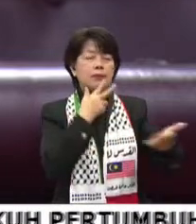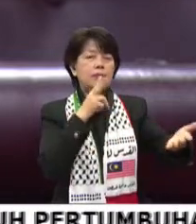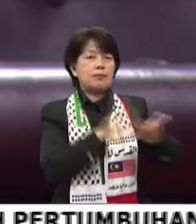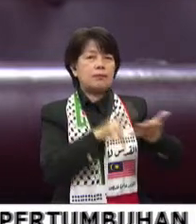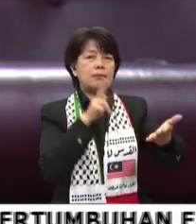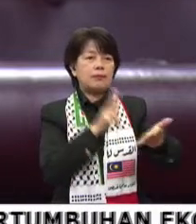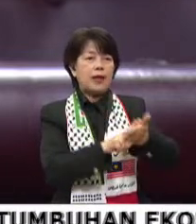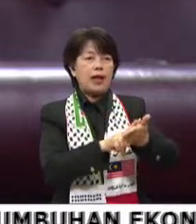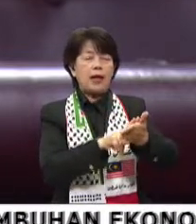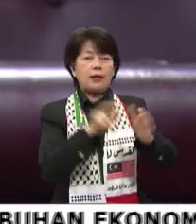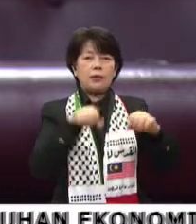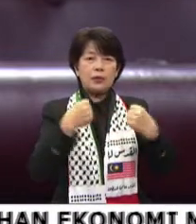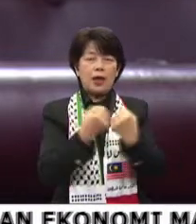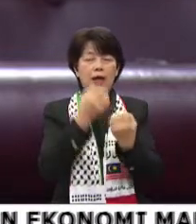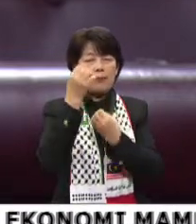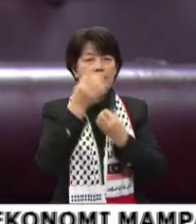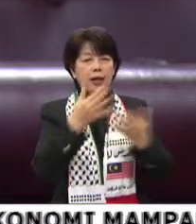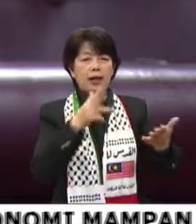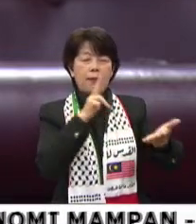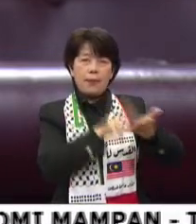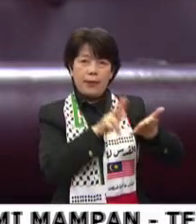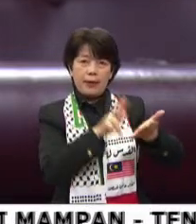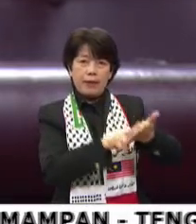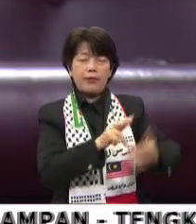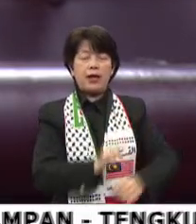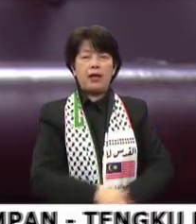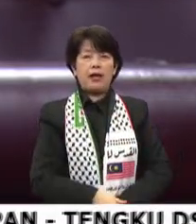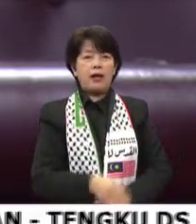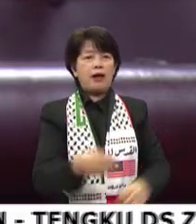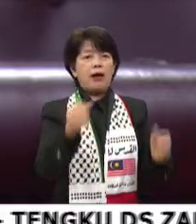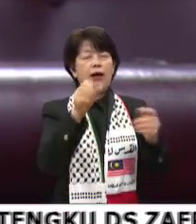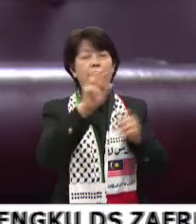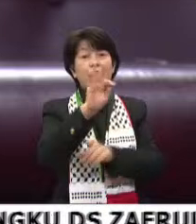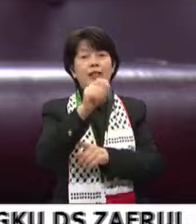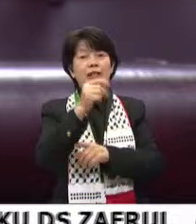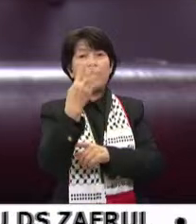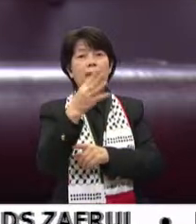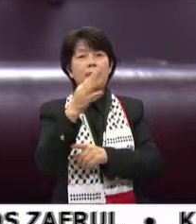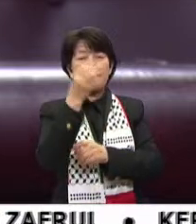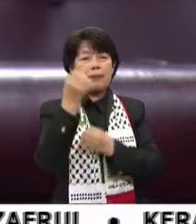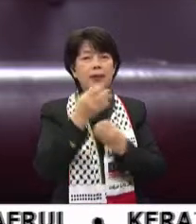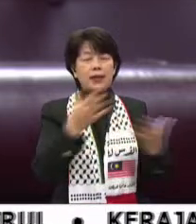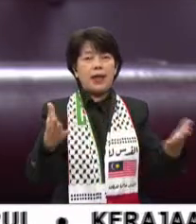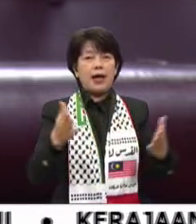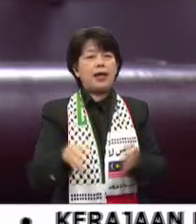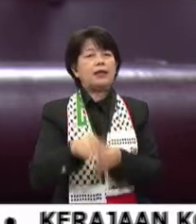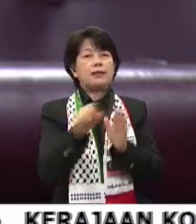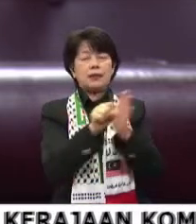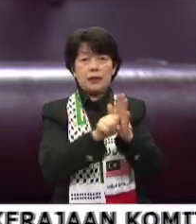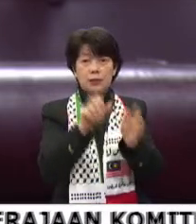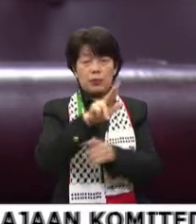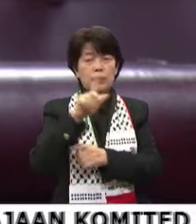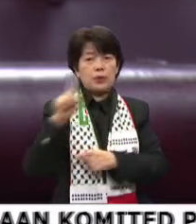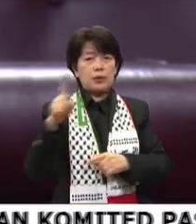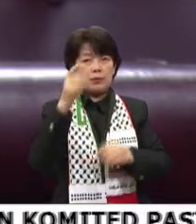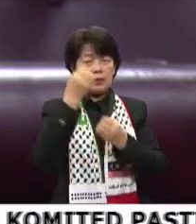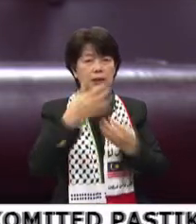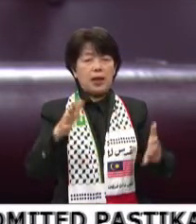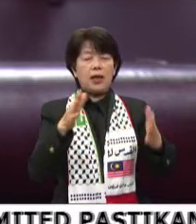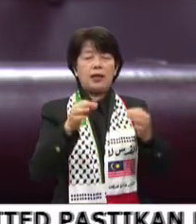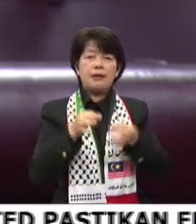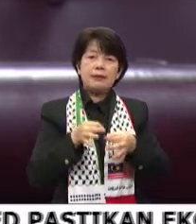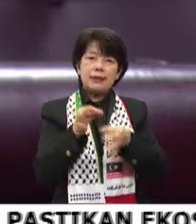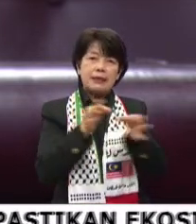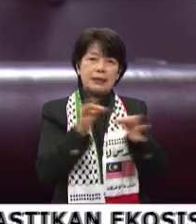persekutuan kesatuan sekerja berdaftar pasal 14 bertujuan untuk meminda seksyen 31 untuk menjelaskan bahwa